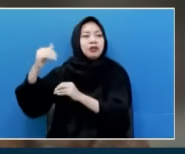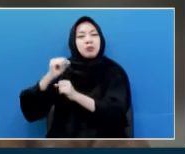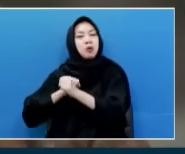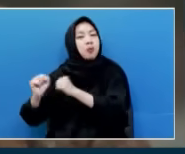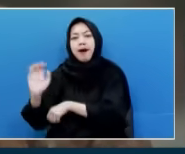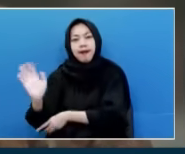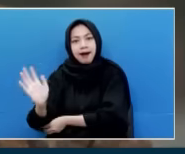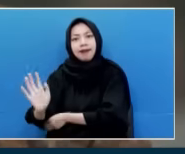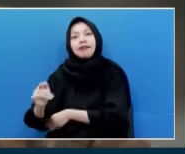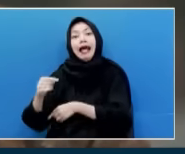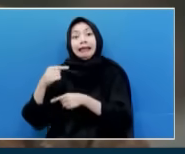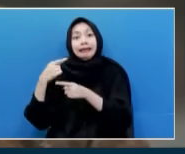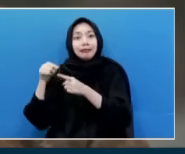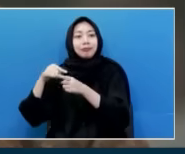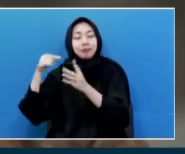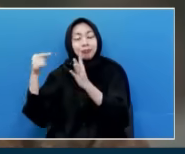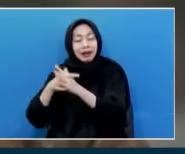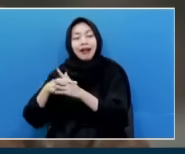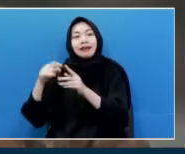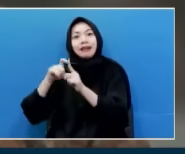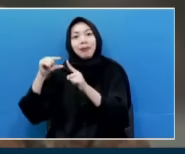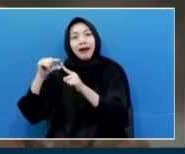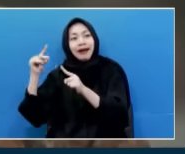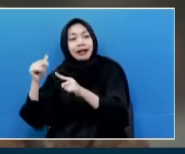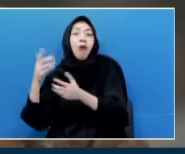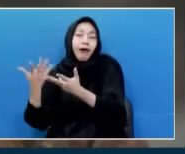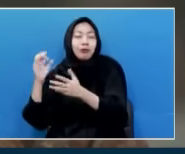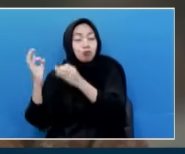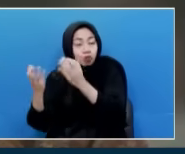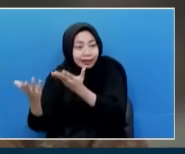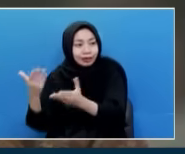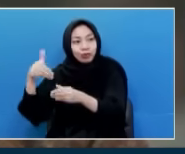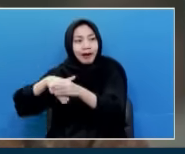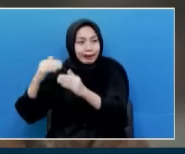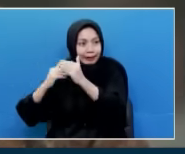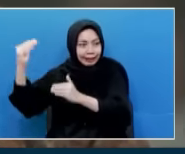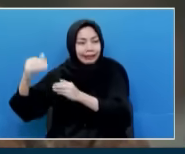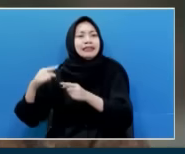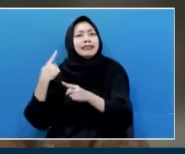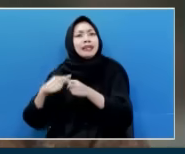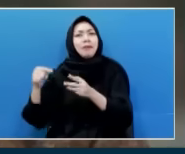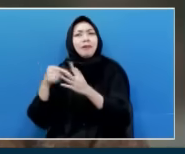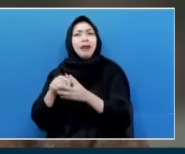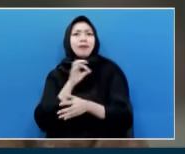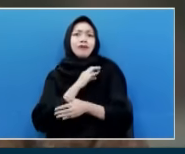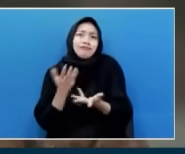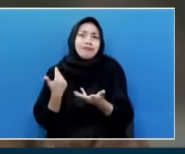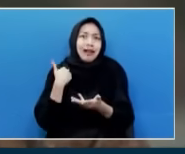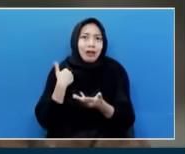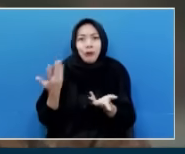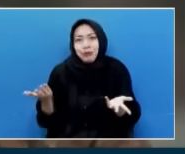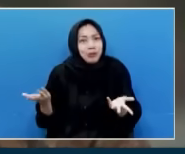Anda menilai ini permainan yang berbeda lagi skenario yang berbeda lagi ketika e Mahfud MD ini baru saja menyebutkan